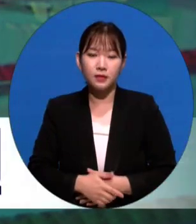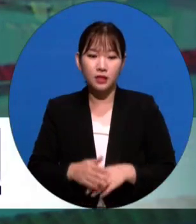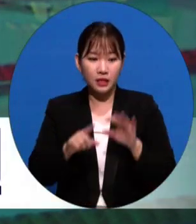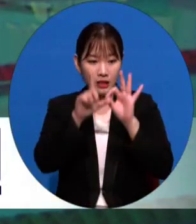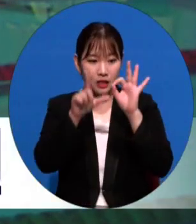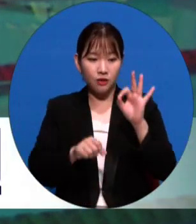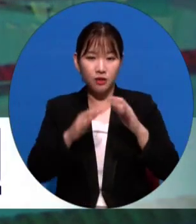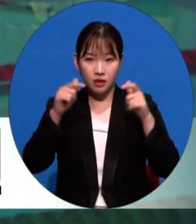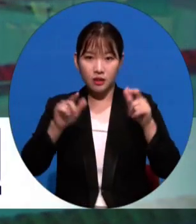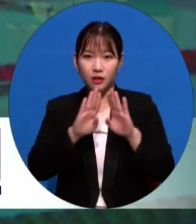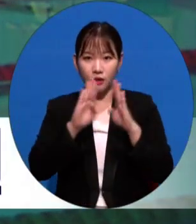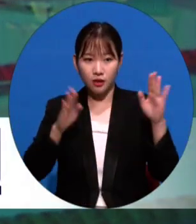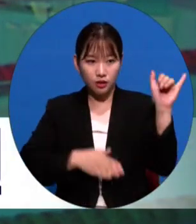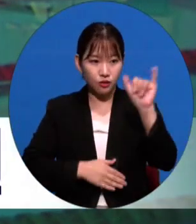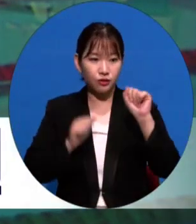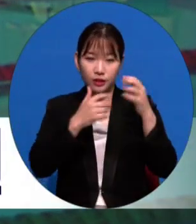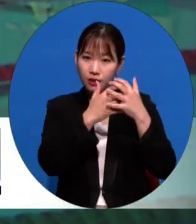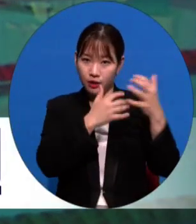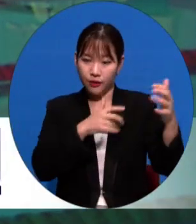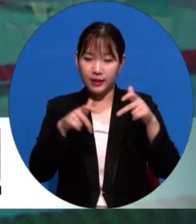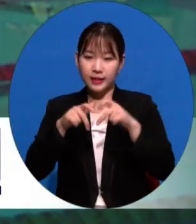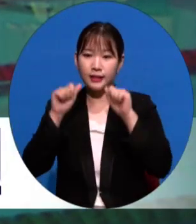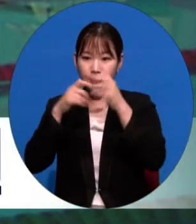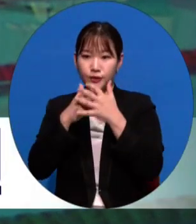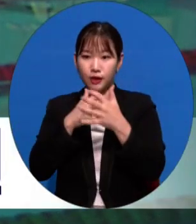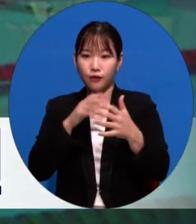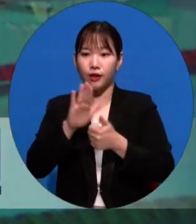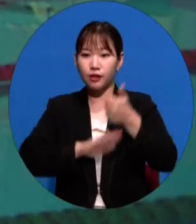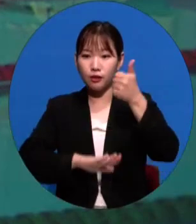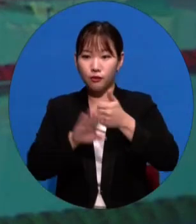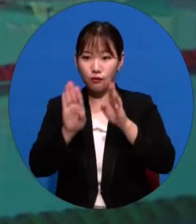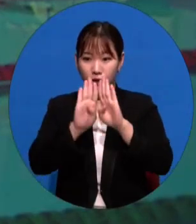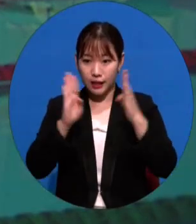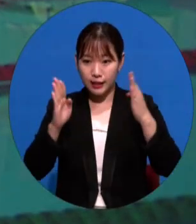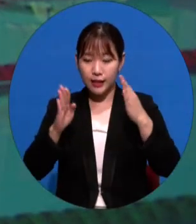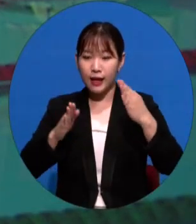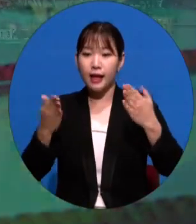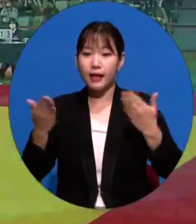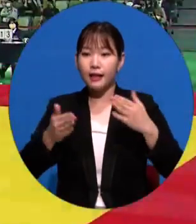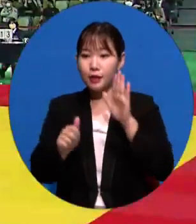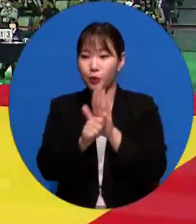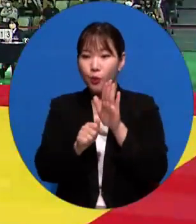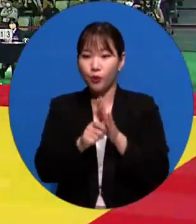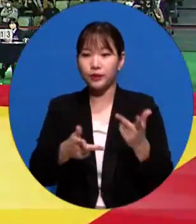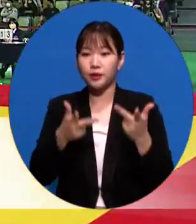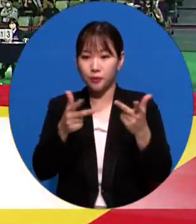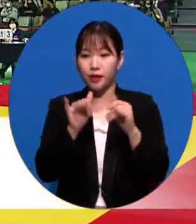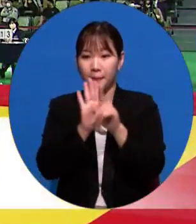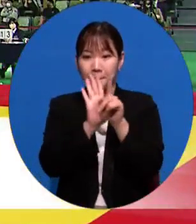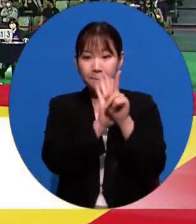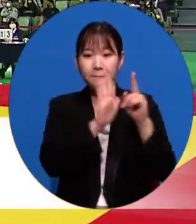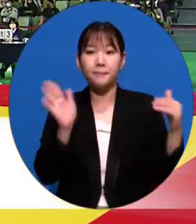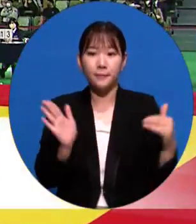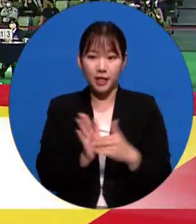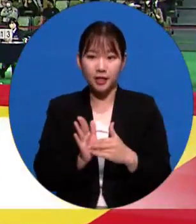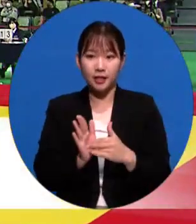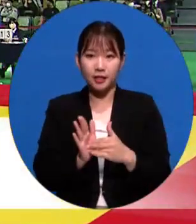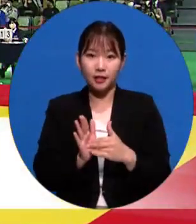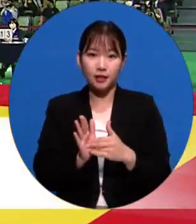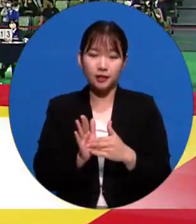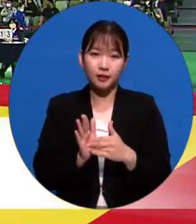오는 10월 전남에서 열리는 전국 체전과 장애인 체전의 성공 개최를 견인할 자원봉사자 모집이